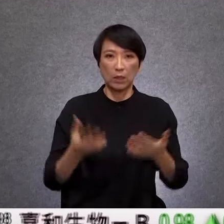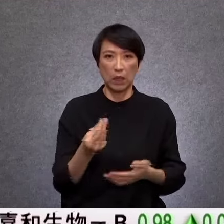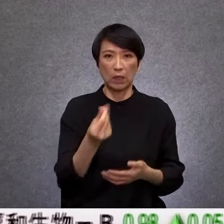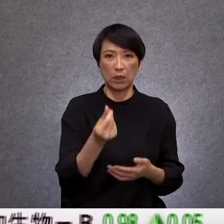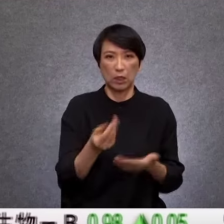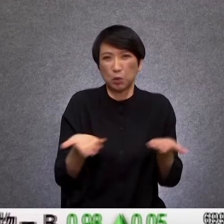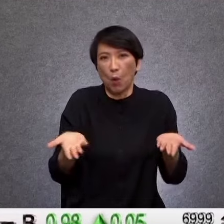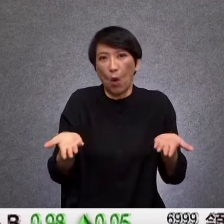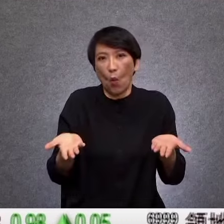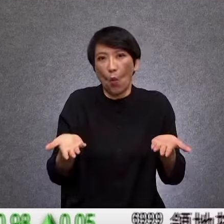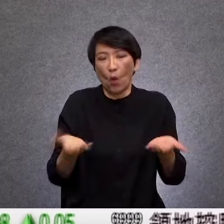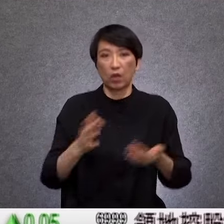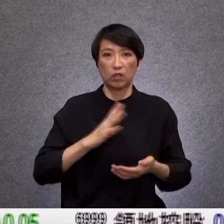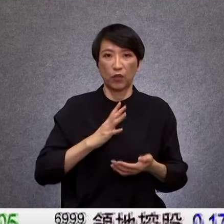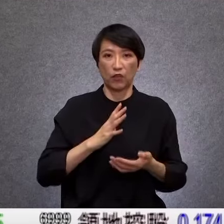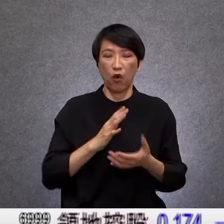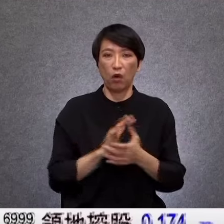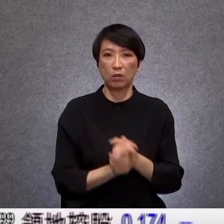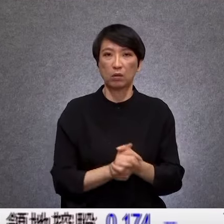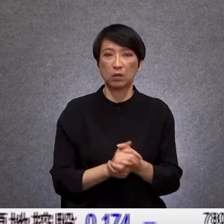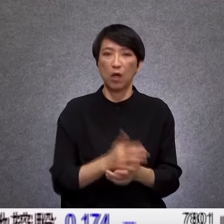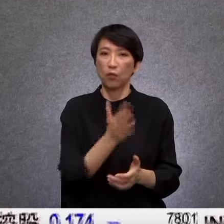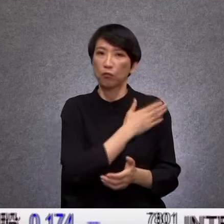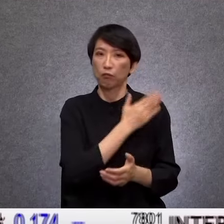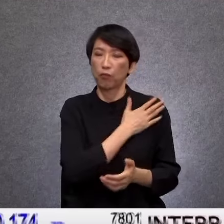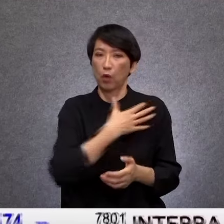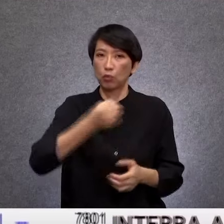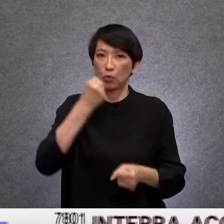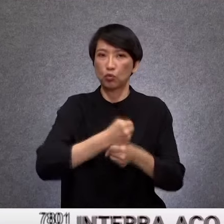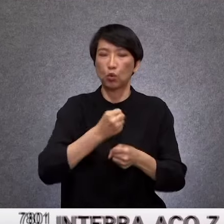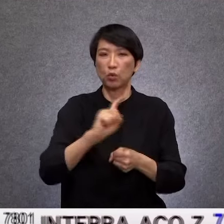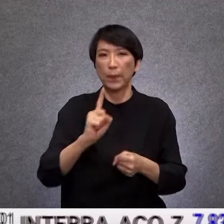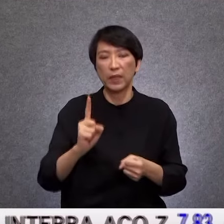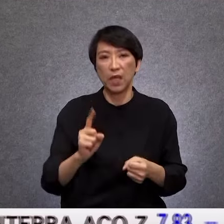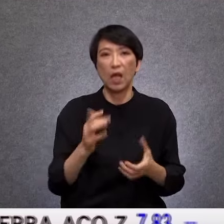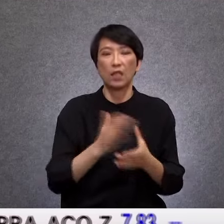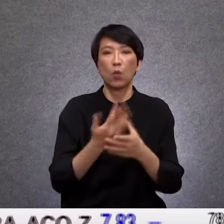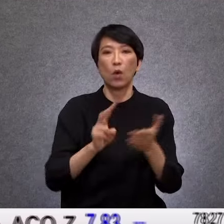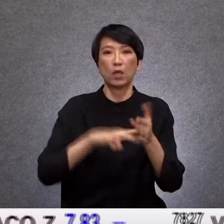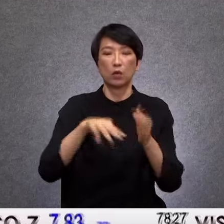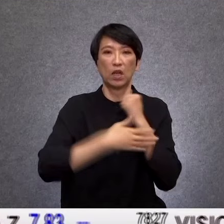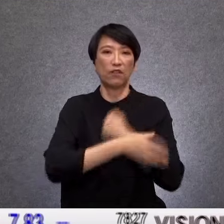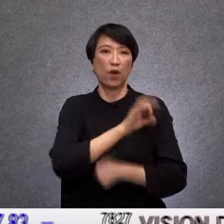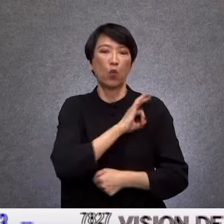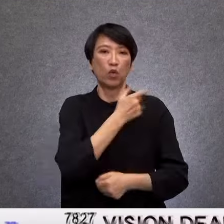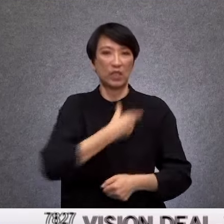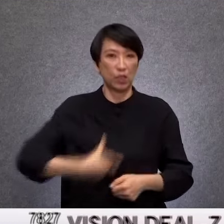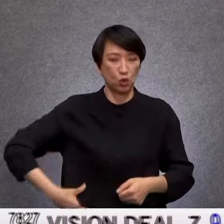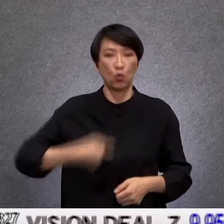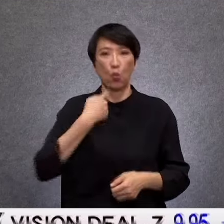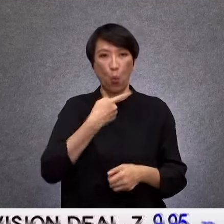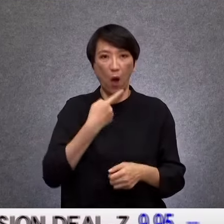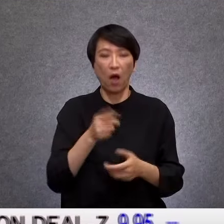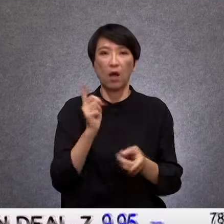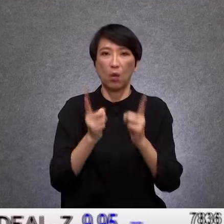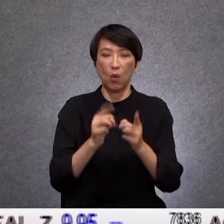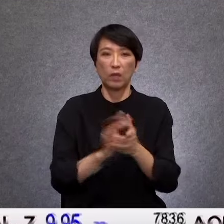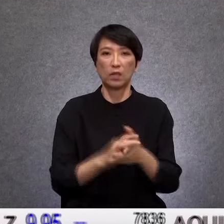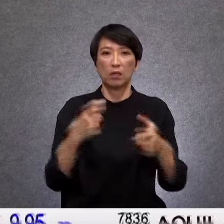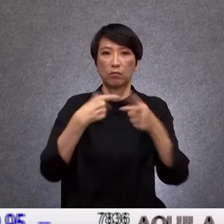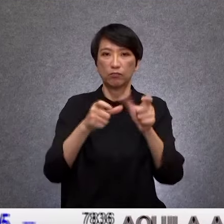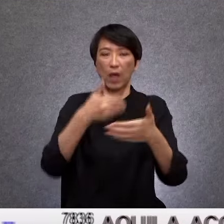字。咁喺呢一個咁冇錢嘅情況下，咁其實係咪即係問責官員可以做啲嘢咧？因為有啲立法會議員都講